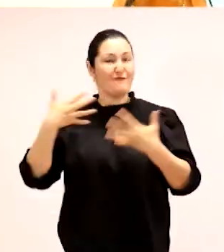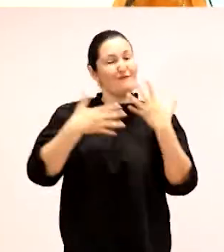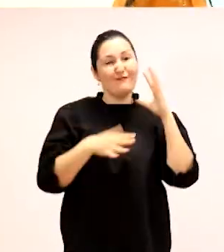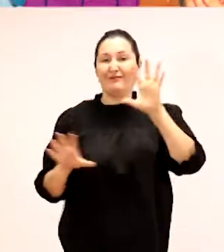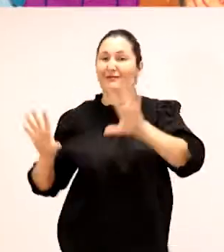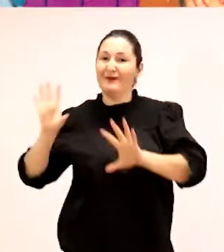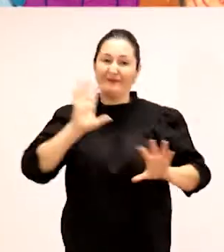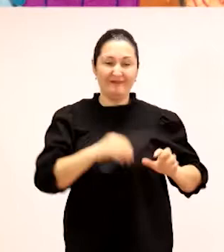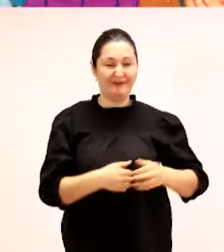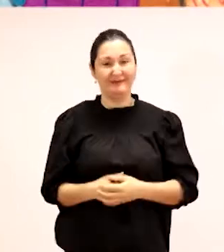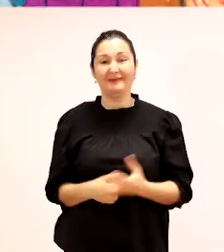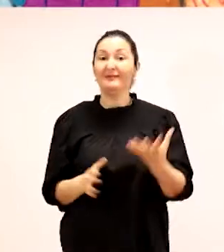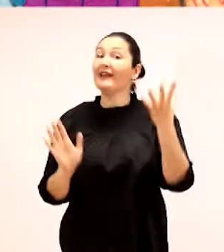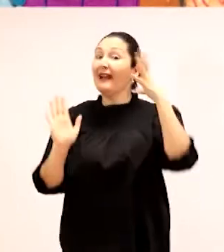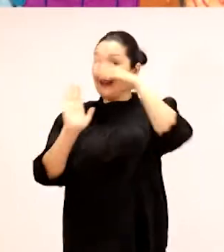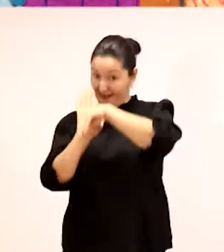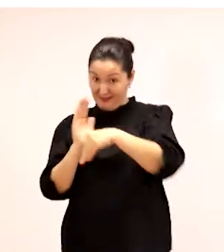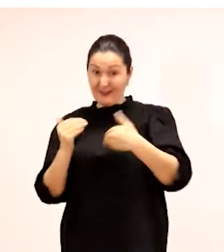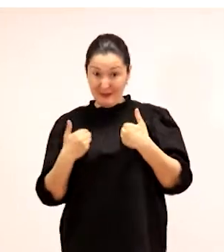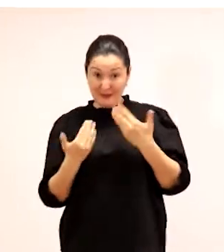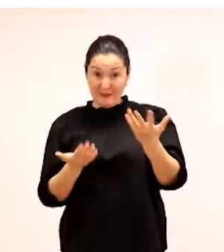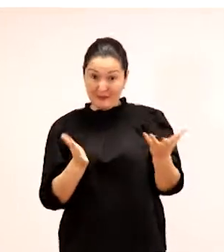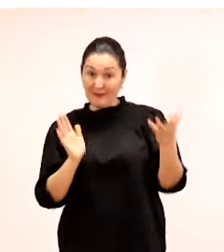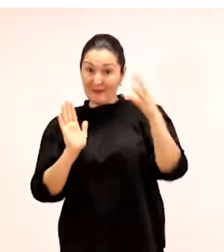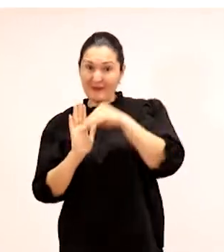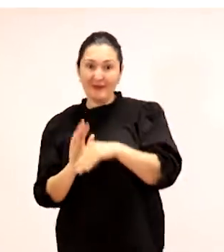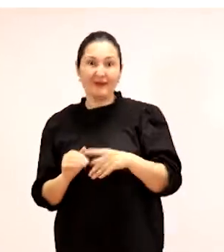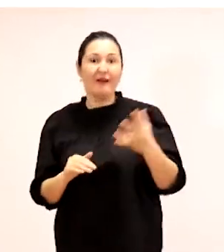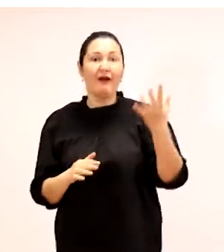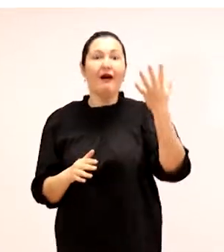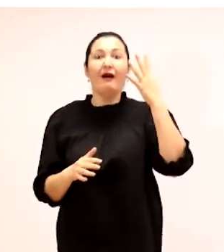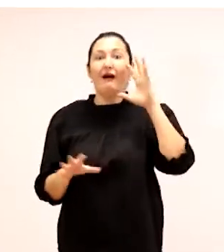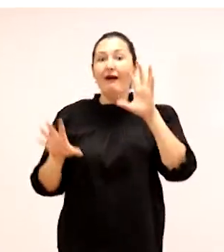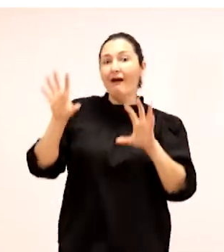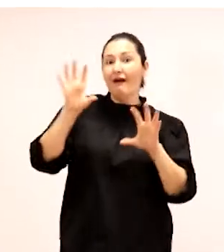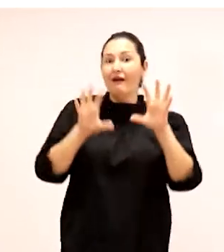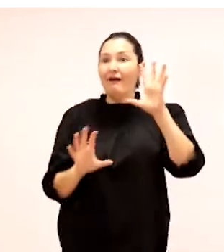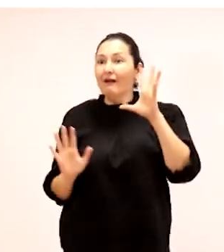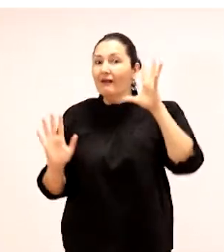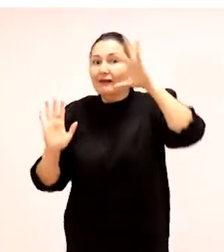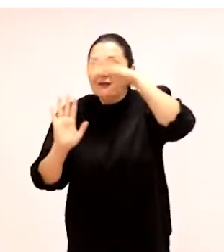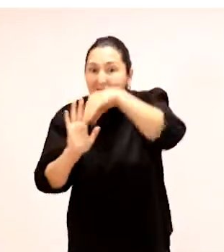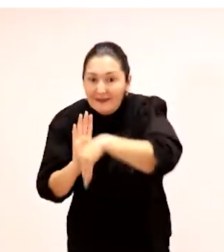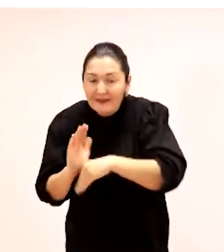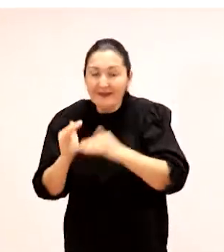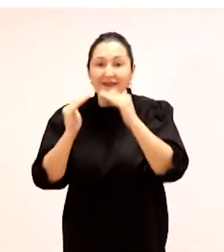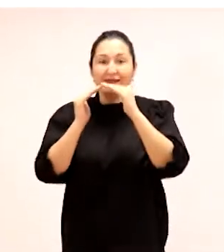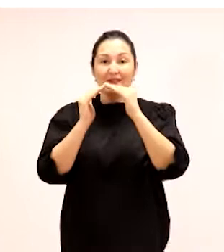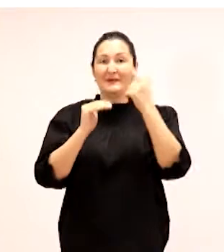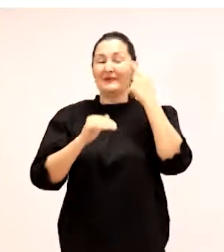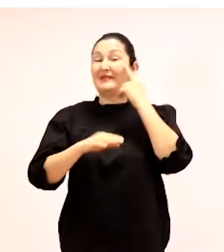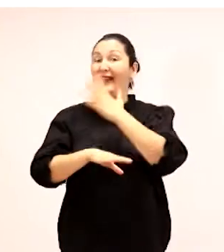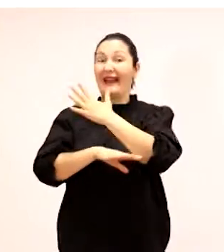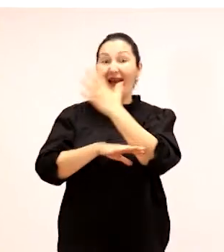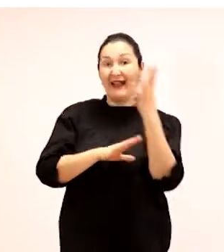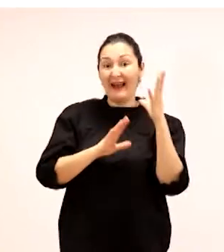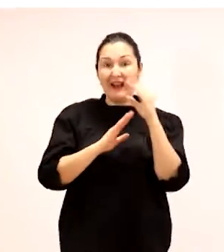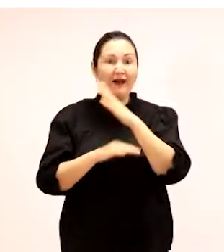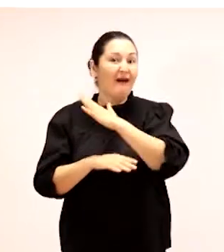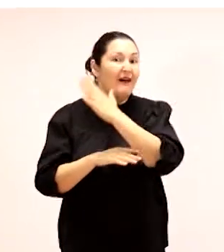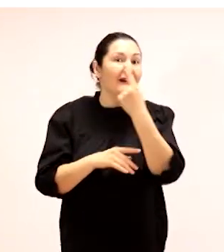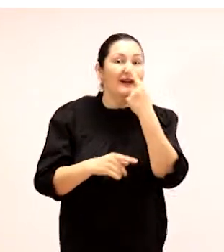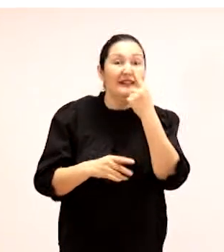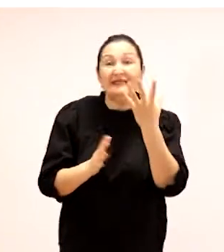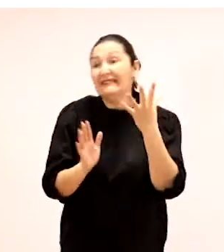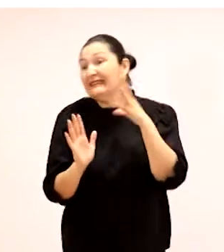косолапый». «Иди к нам жить». Медведь и полез в теремок. Лез-лез, никак не